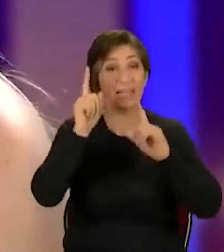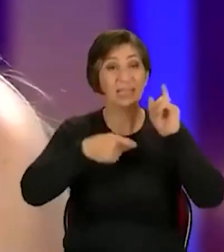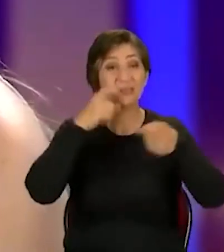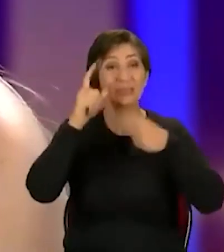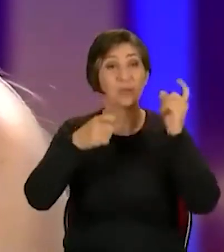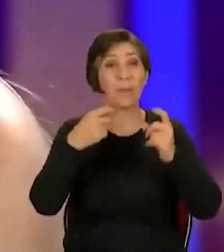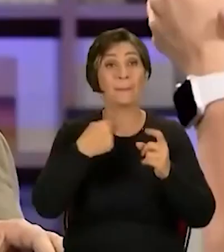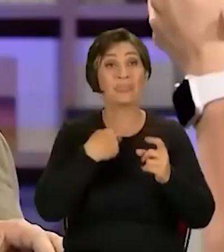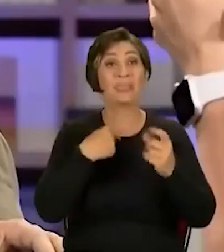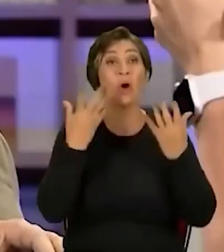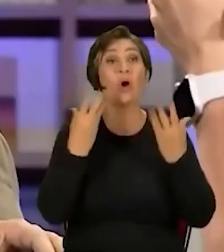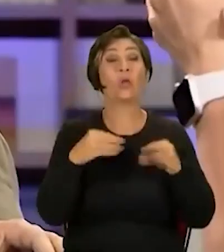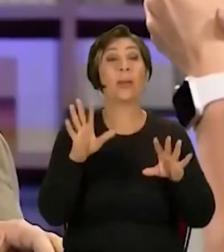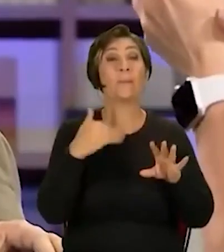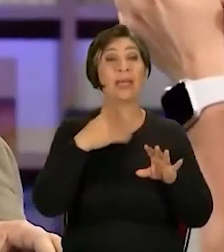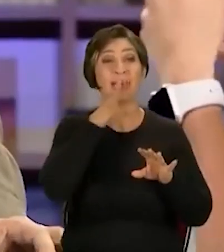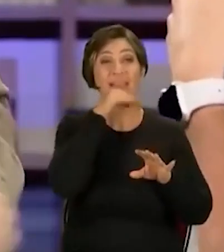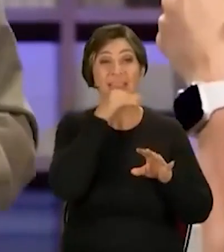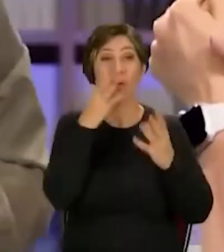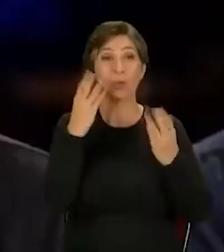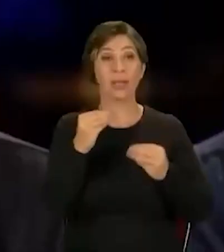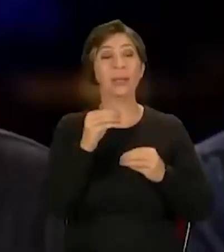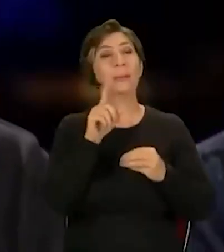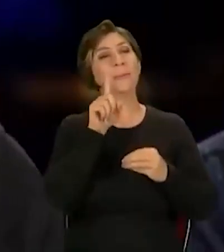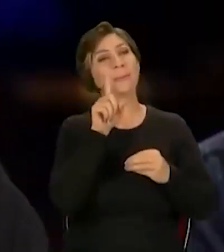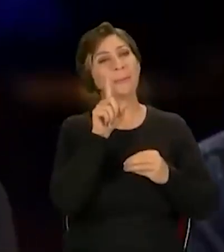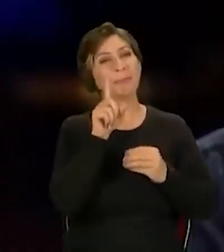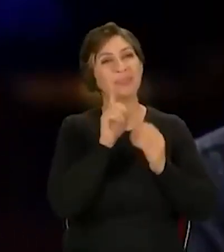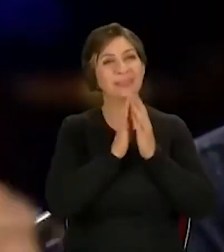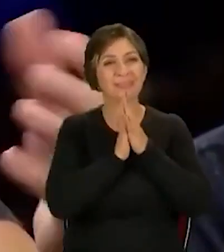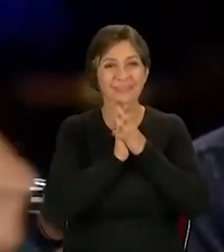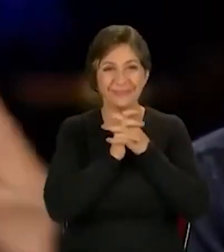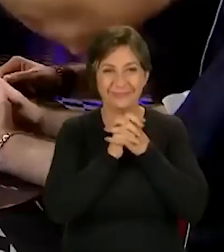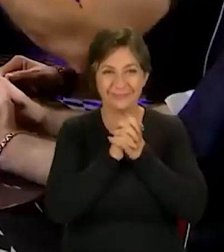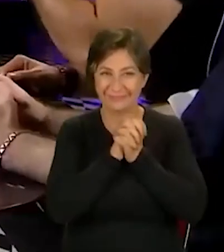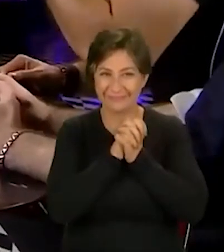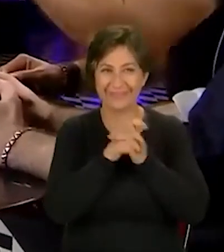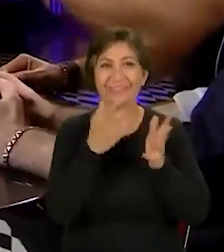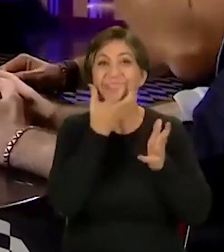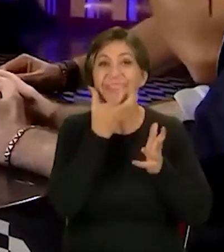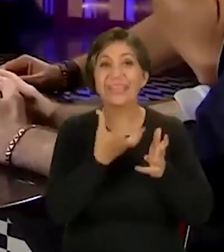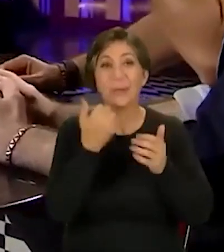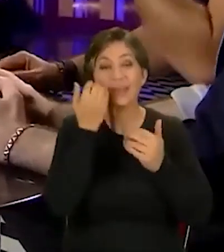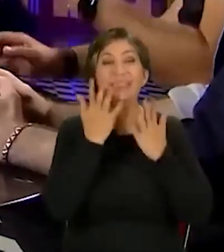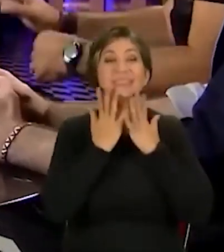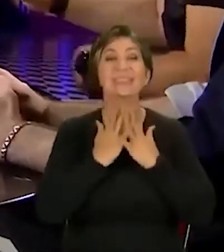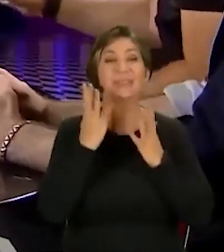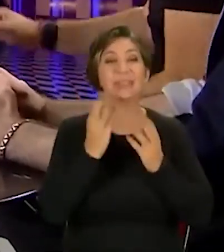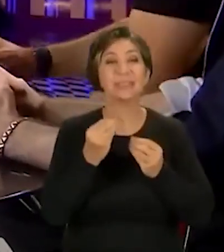Yani bizde olmayan kısım. Ben yaşlılar olarak böyle bizimle konuşuyoruz. Okan Bey, ben size bir sürü biz sakalları beyazlamış adamlar olarak burada